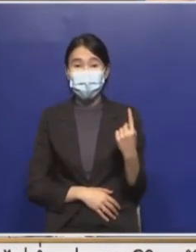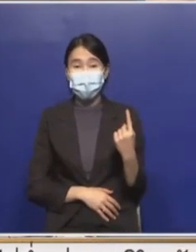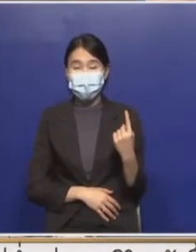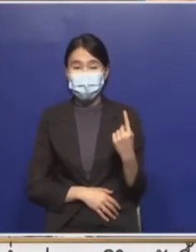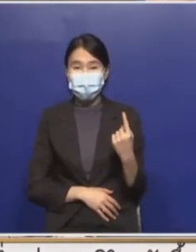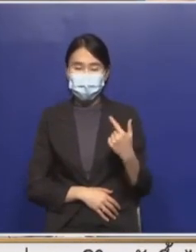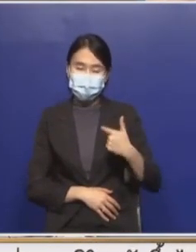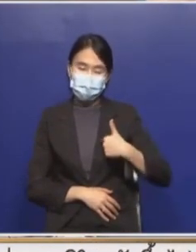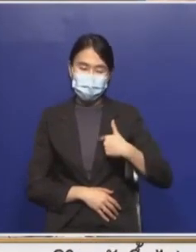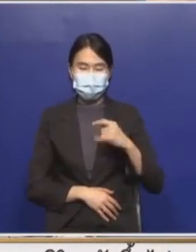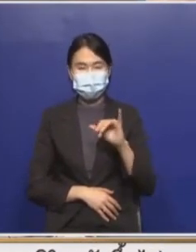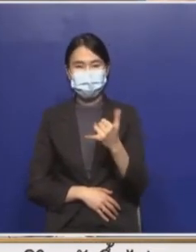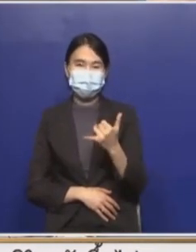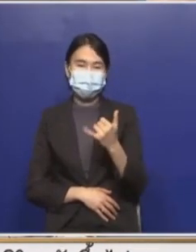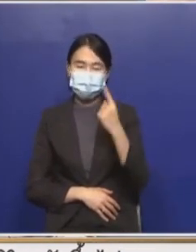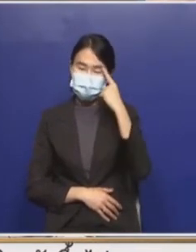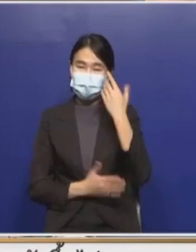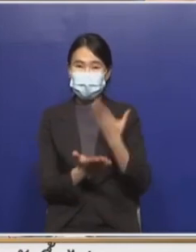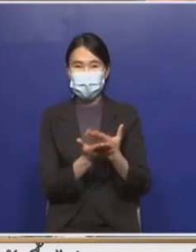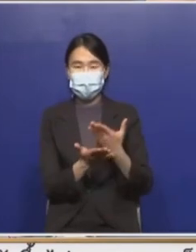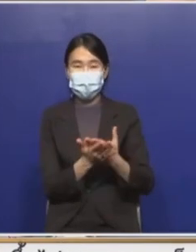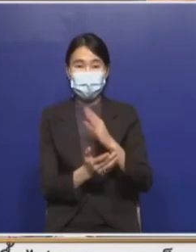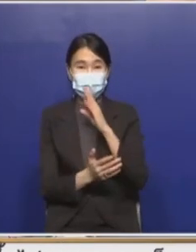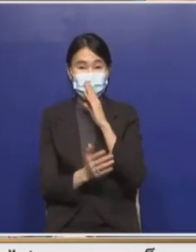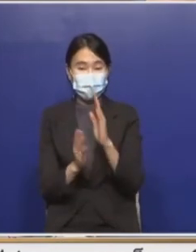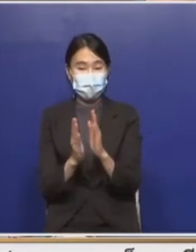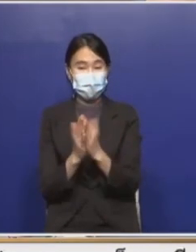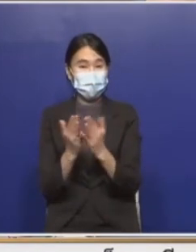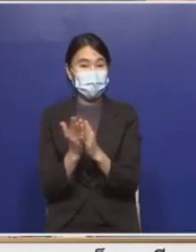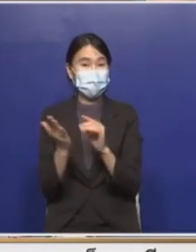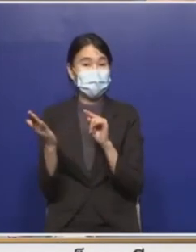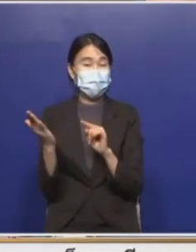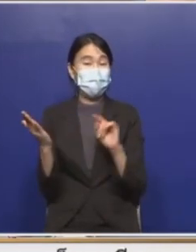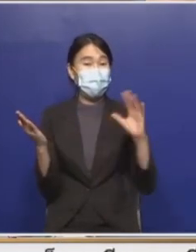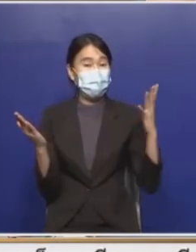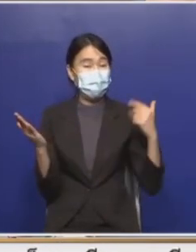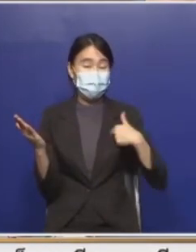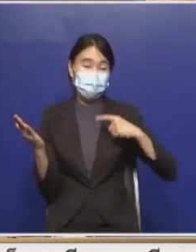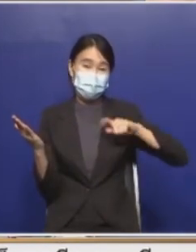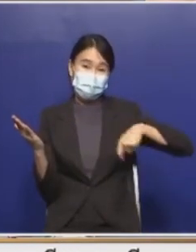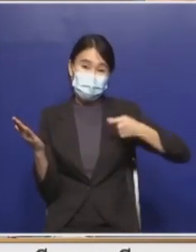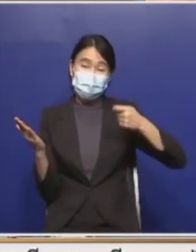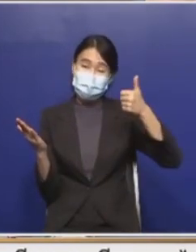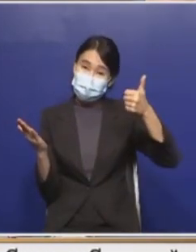ผมไม่มั่นใจว่าเงินที่ไม่ได้อยู่ในเล่มนี้มันจะใช้ได้หรือ